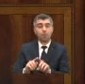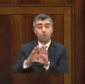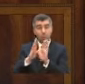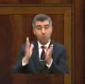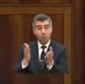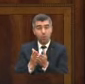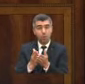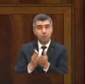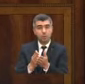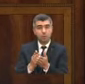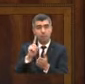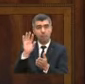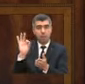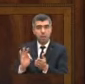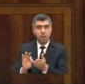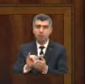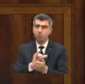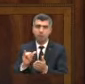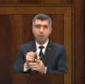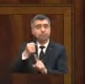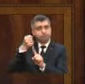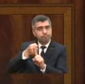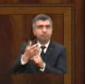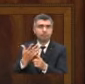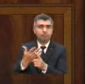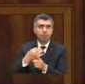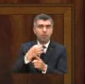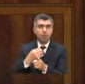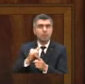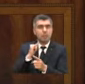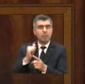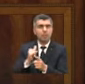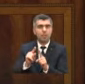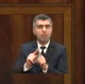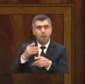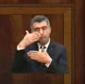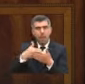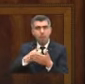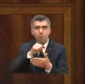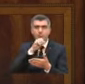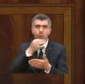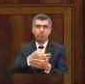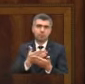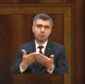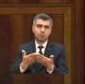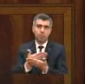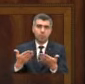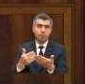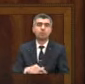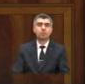واحدة، كان ديروا جهدنا وقلبنا على يدينا وعلى بلادنا، كان ديروا جهدنا كله، والحمد